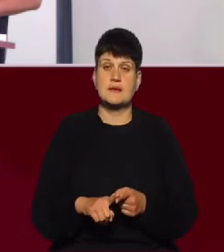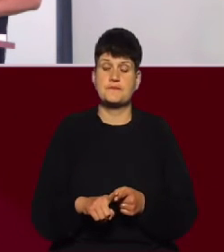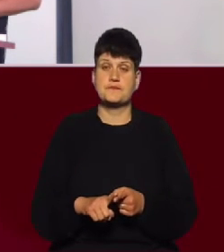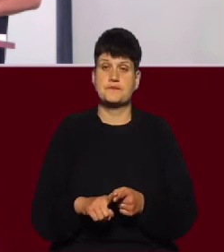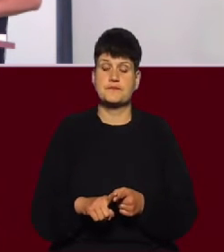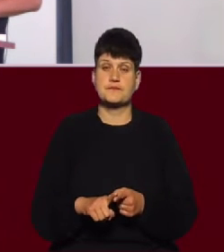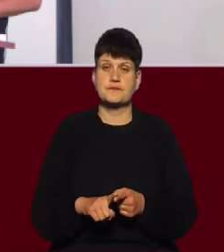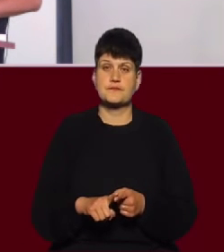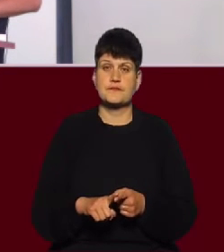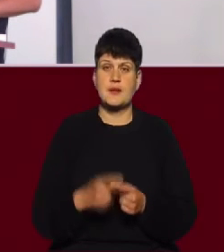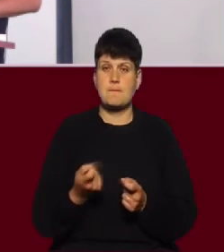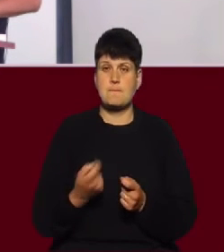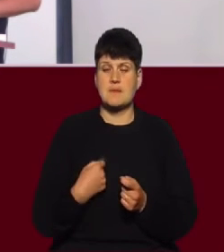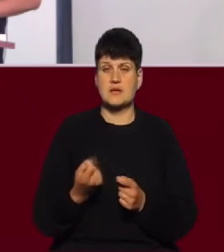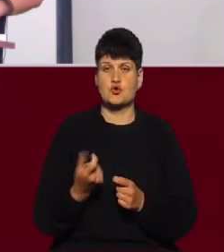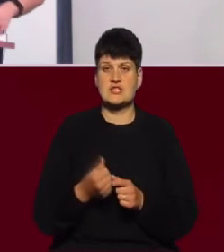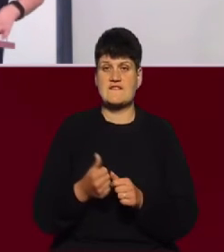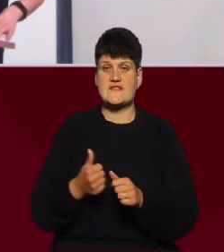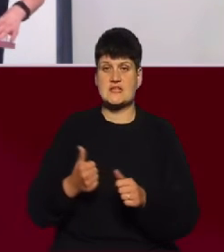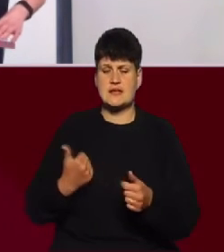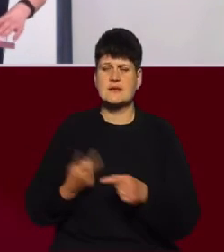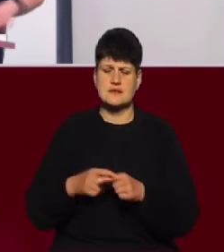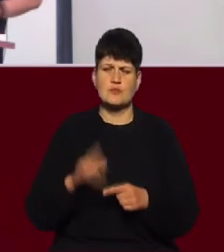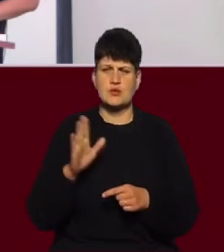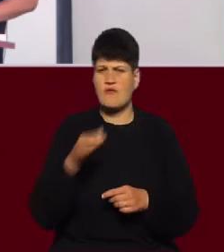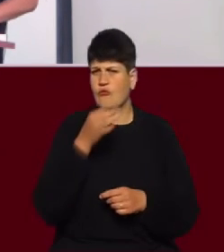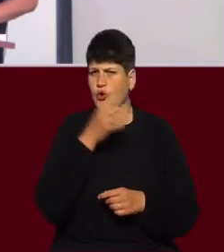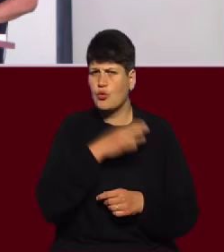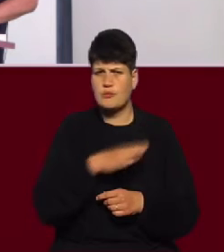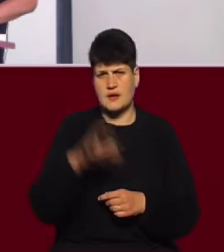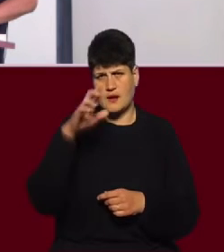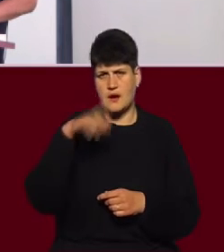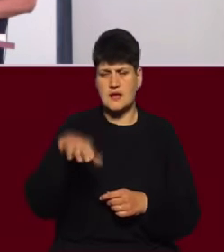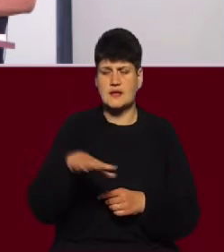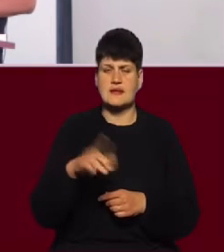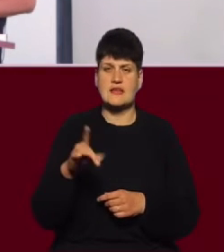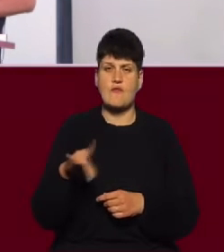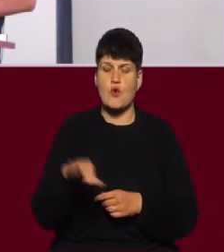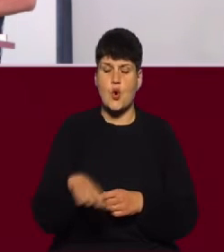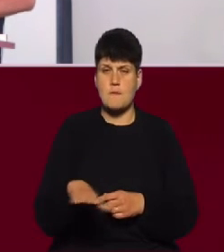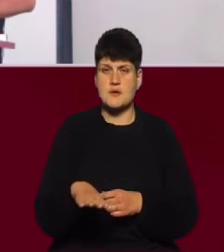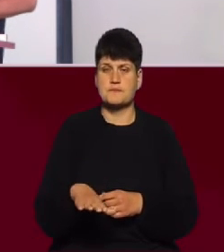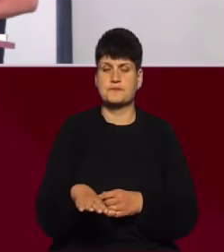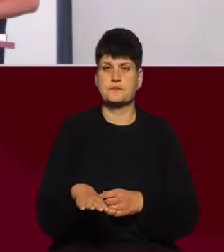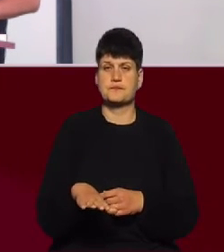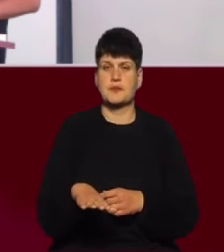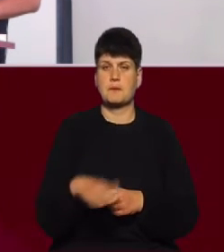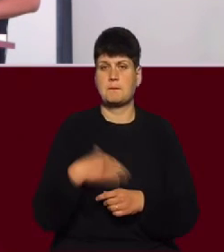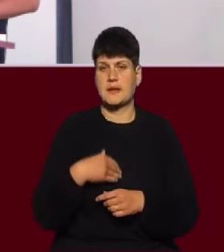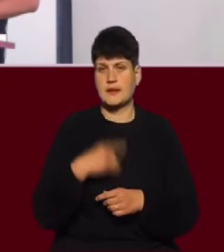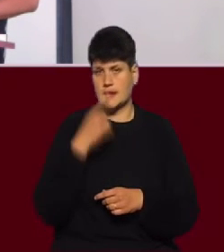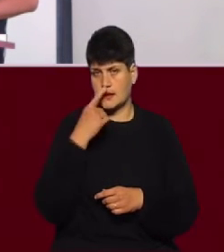ми трошки відстаємо, але це буде, тому що в будь-якій країні Європи, ну, ми досить недавно мав можливість